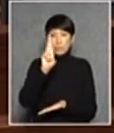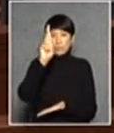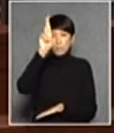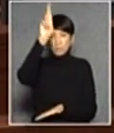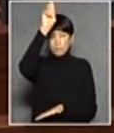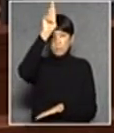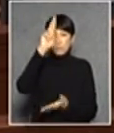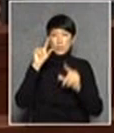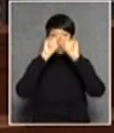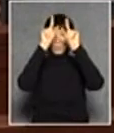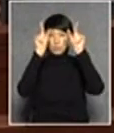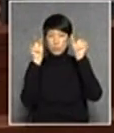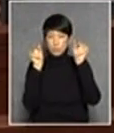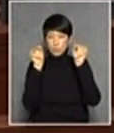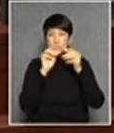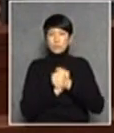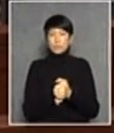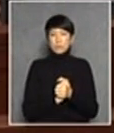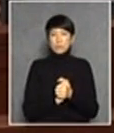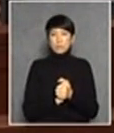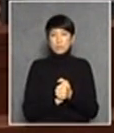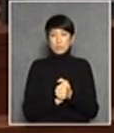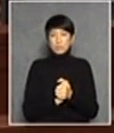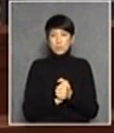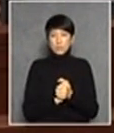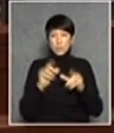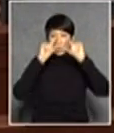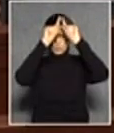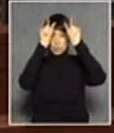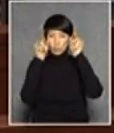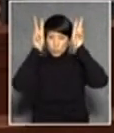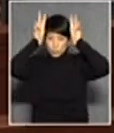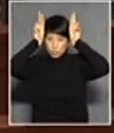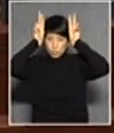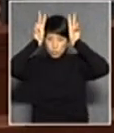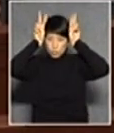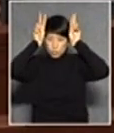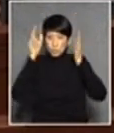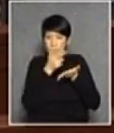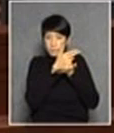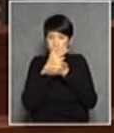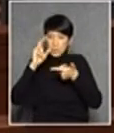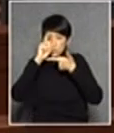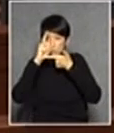嫦娥嗰部車上高有一個叫月兔嗰個 camera 咧，嗰個都是我們香港理工大